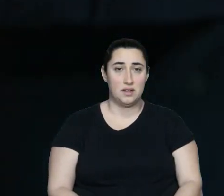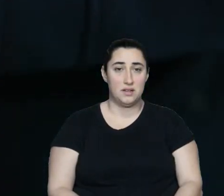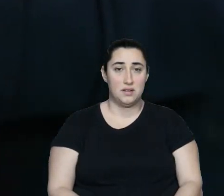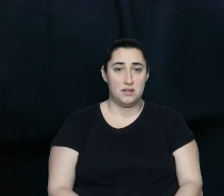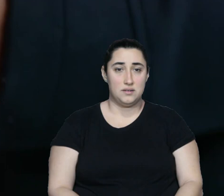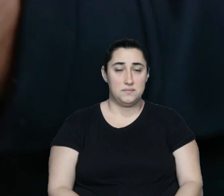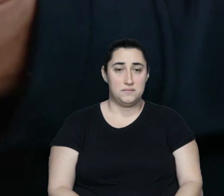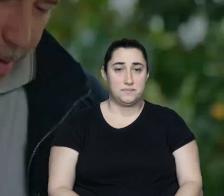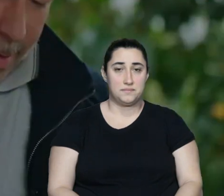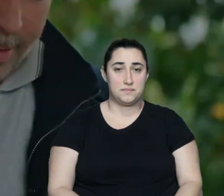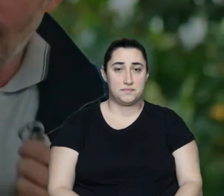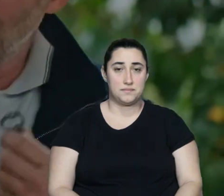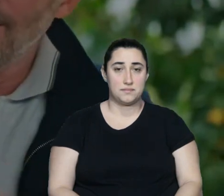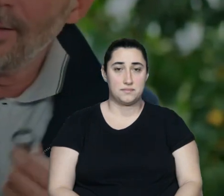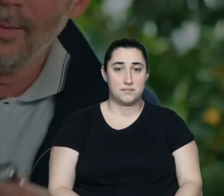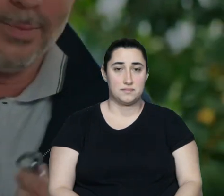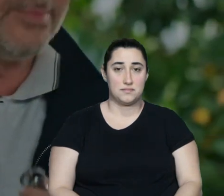İbrahim cebinden anahtarını çıkardı.